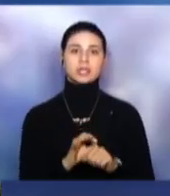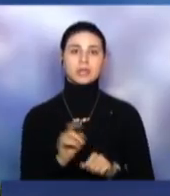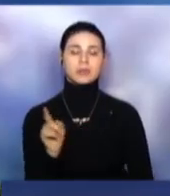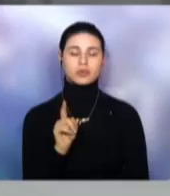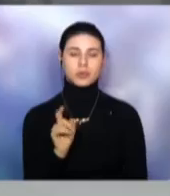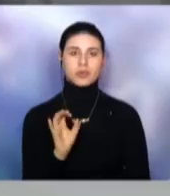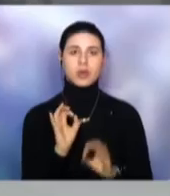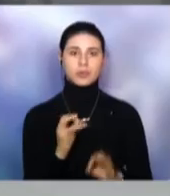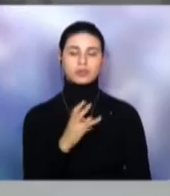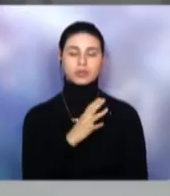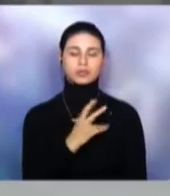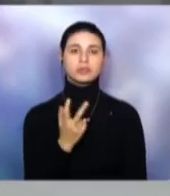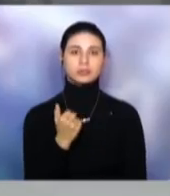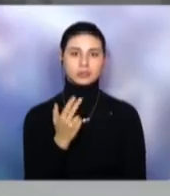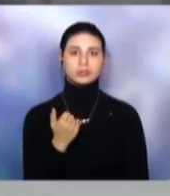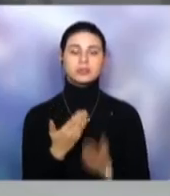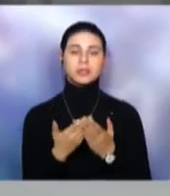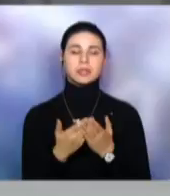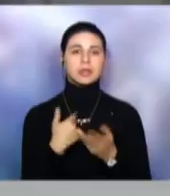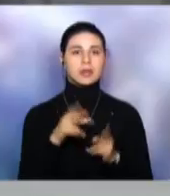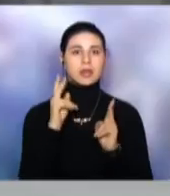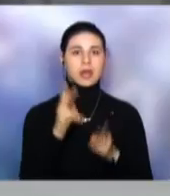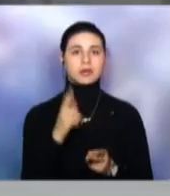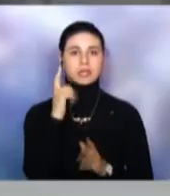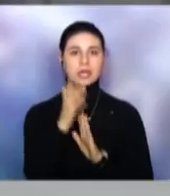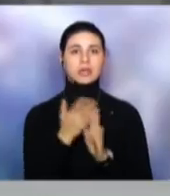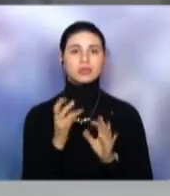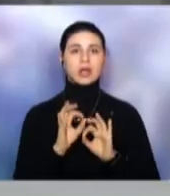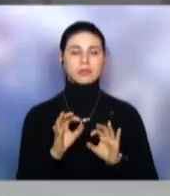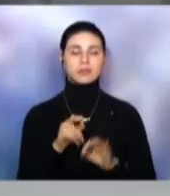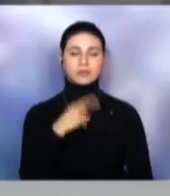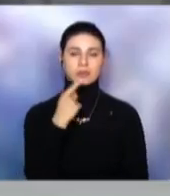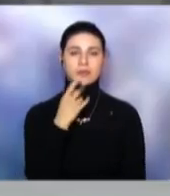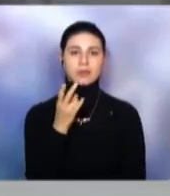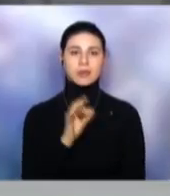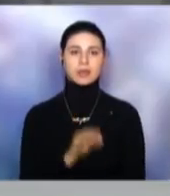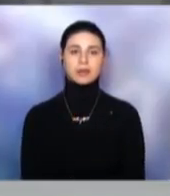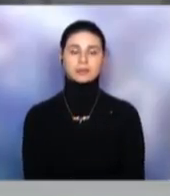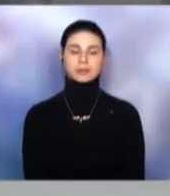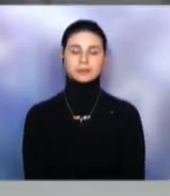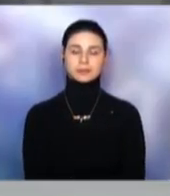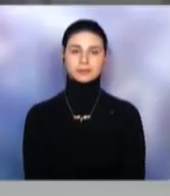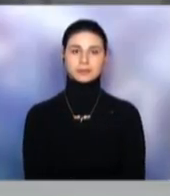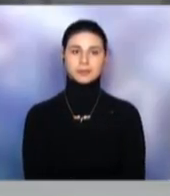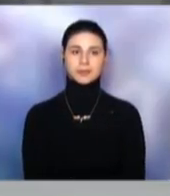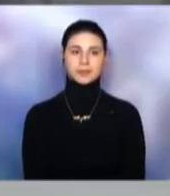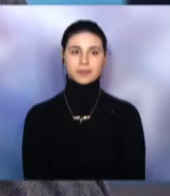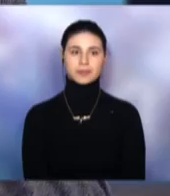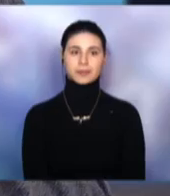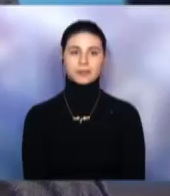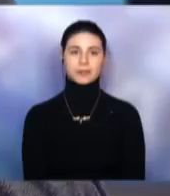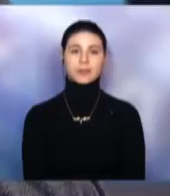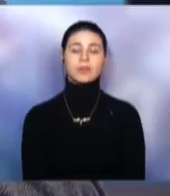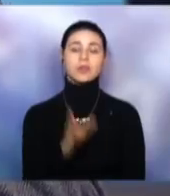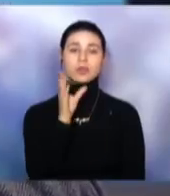სათანადო დასკვნა გავა. მოდით ასე ვთქვათ, რომ არ ვიცი რამდენად გასაგებად ახსნე მე ამას, მაგრამ ექოკარდიოგრაფია, ანუ